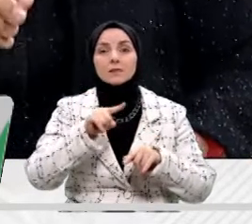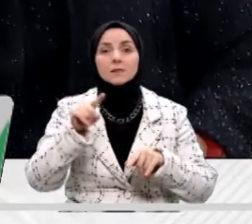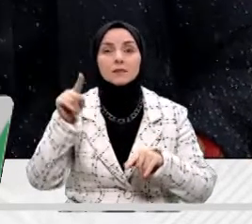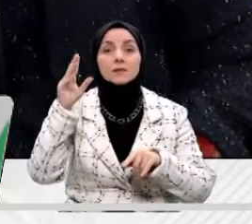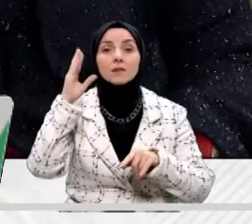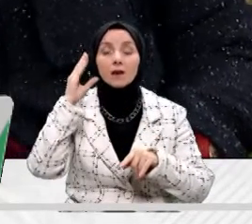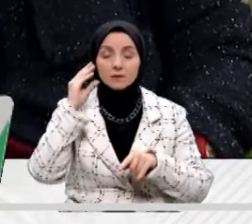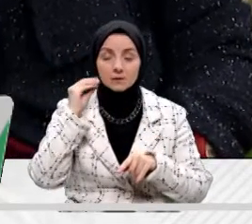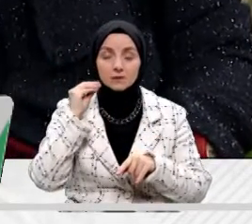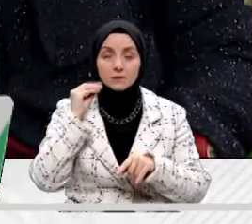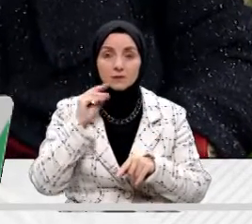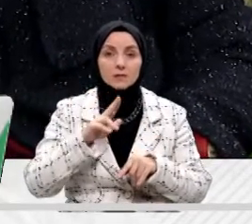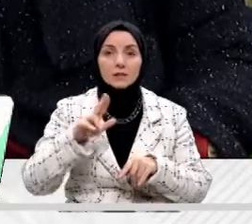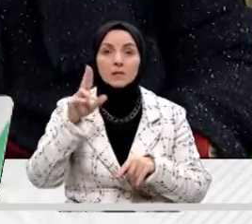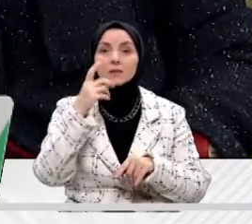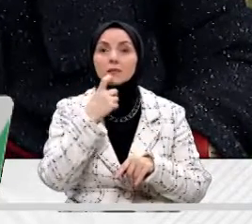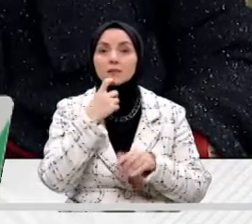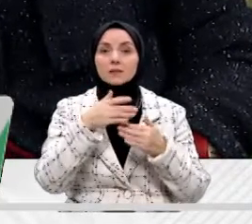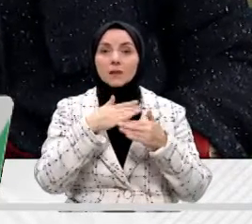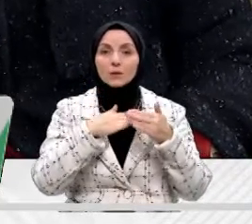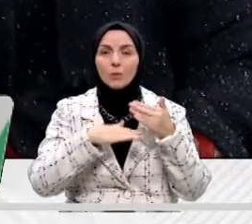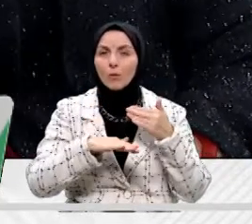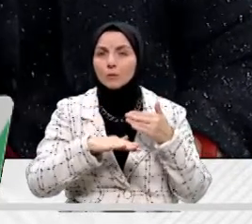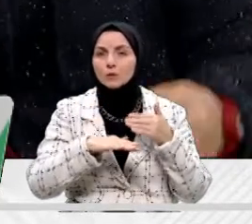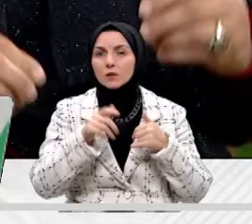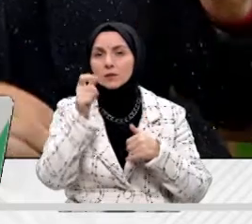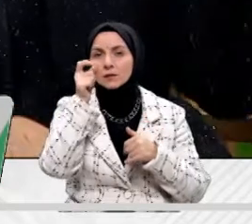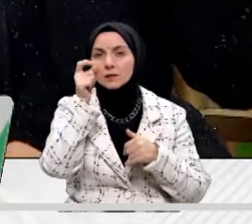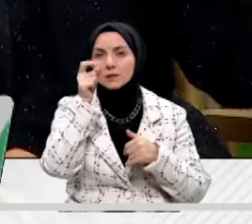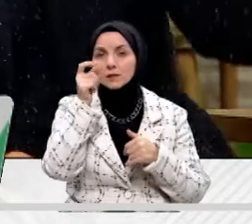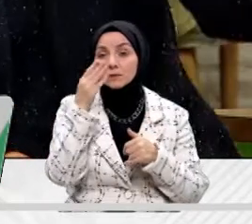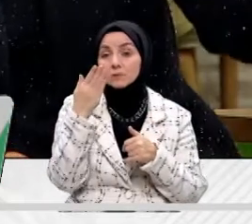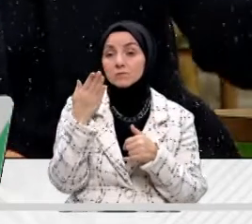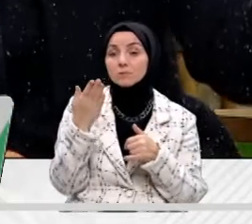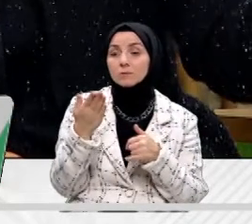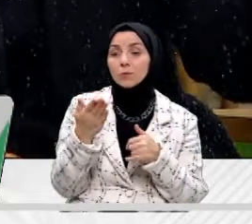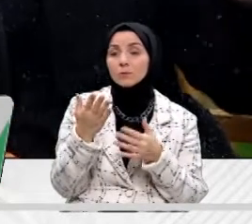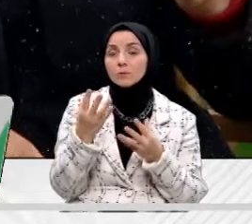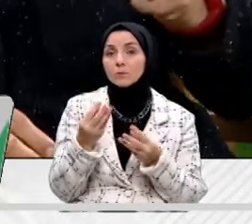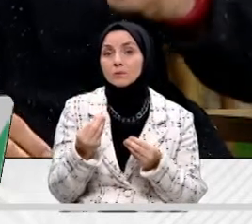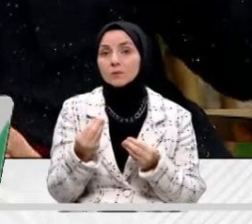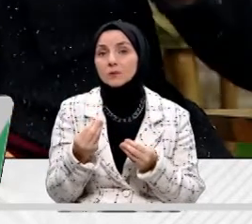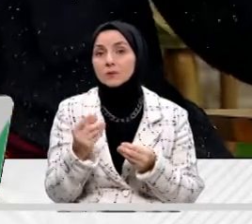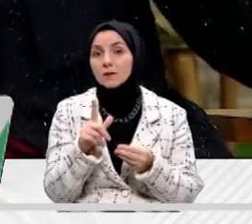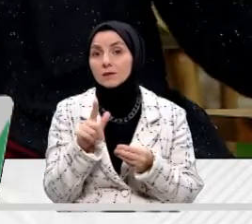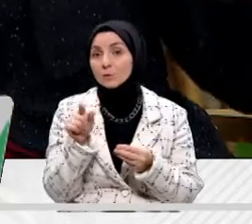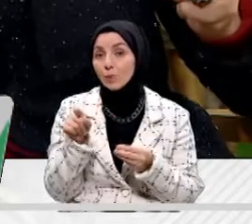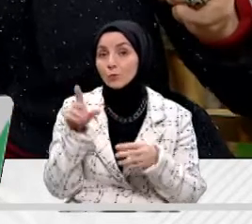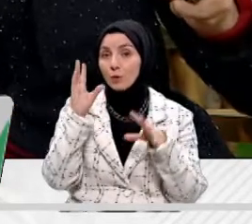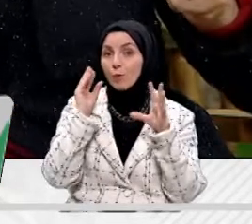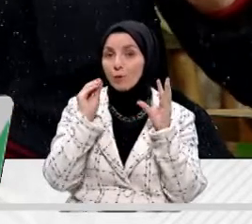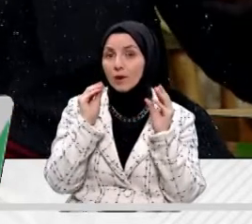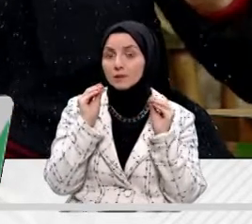ettirdiyseniz 7 yaşından önce dikkati çekmesi gerekenler de dikkatini geliştirdiyseniz öğrenmesi